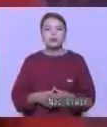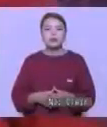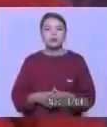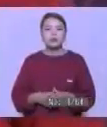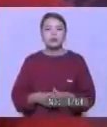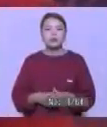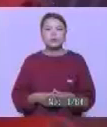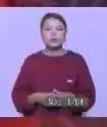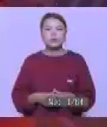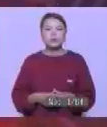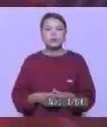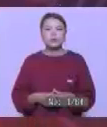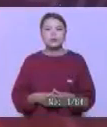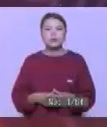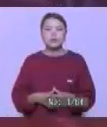Ол сөзім мен